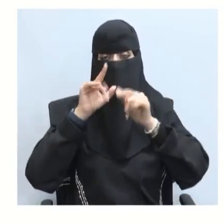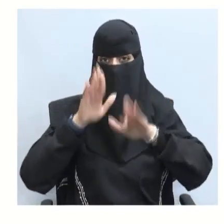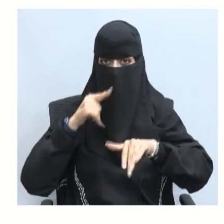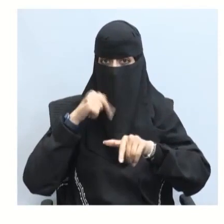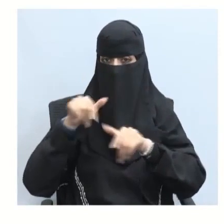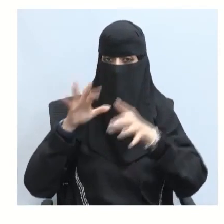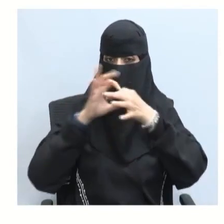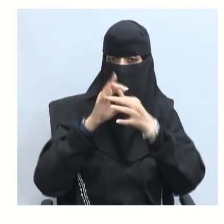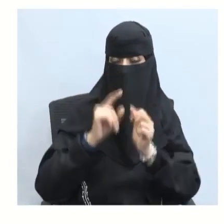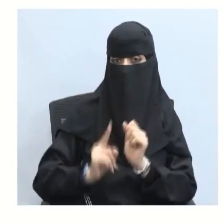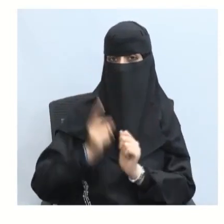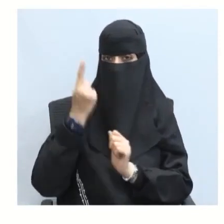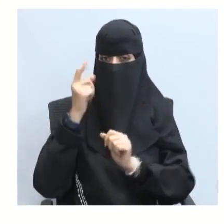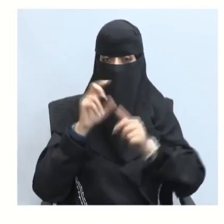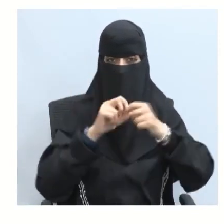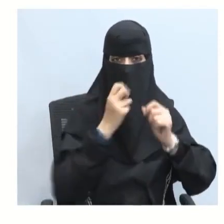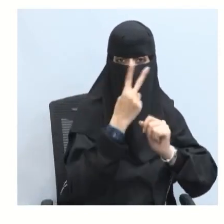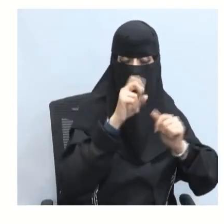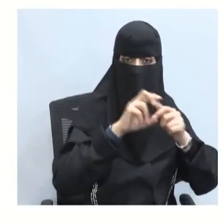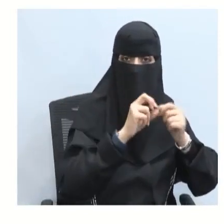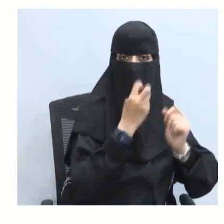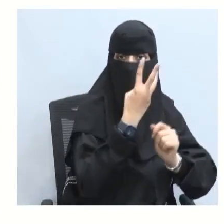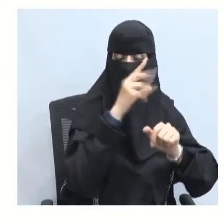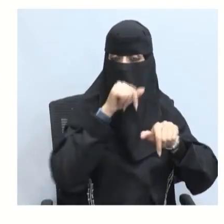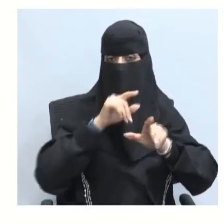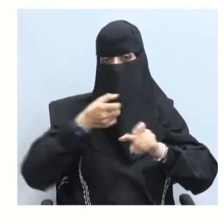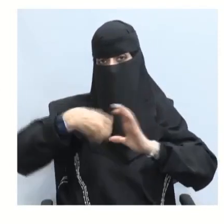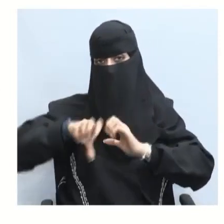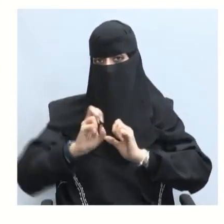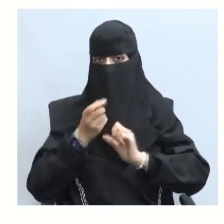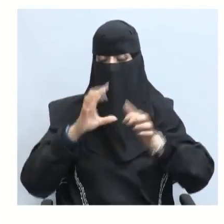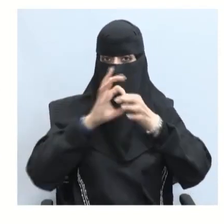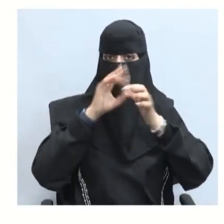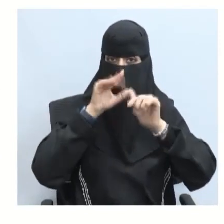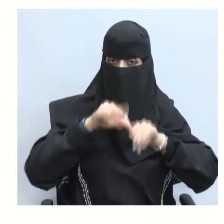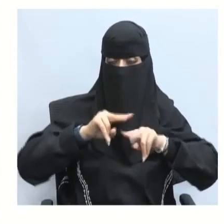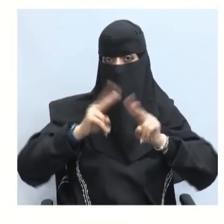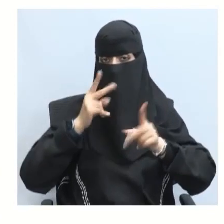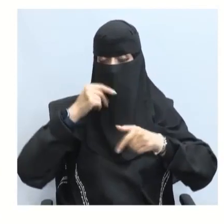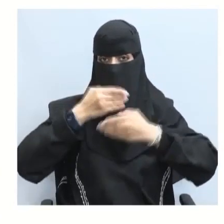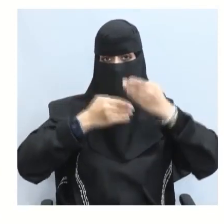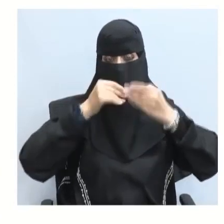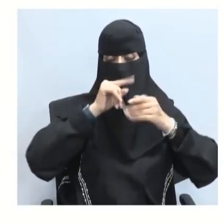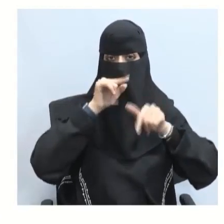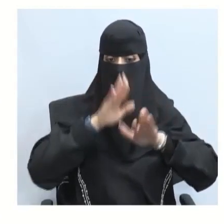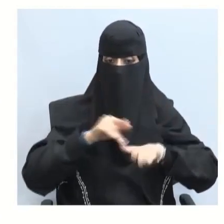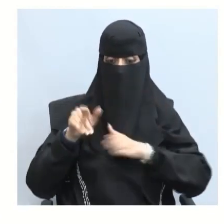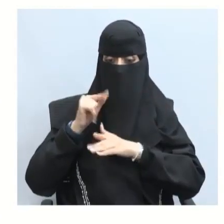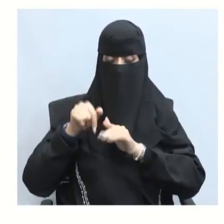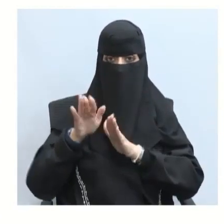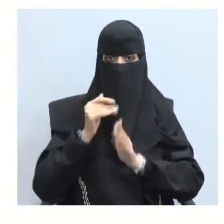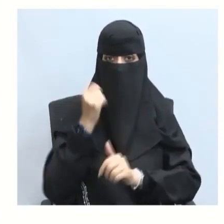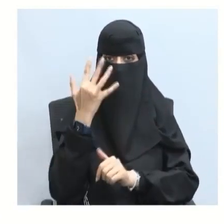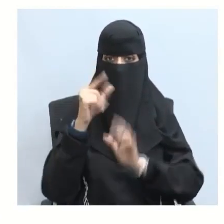هل هي روابط احاديه او ثنائيه او ثلاثيه على حسب نوع الروابط تختلف او يختلف المركب لدينا فيه